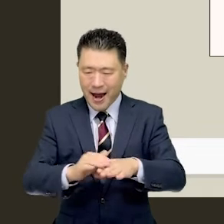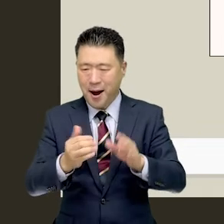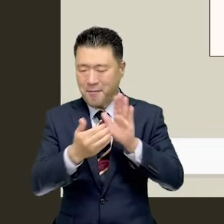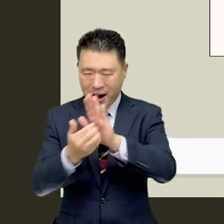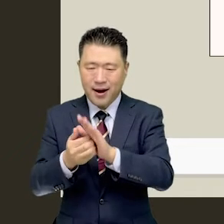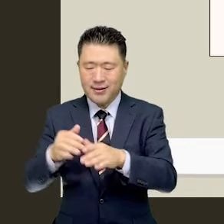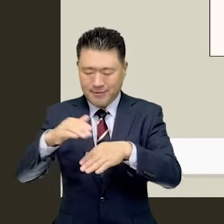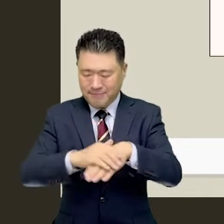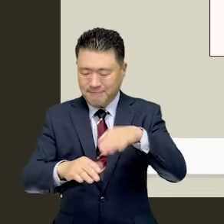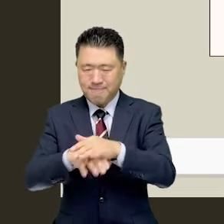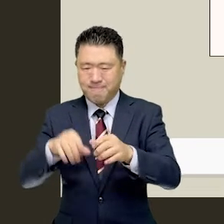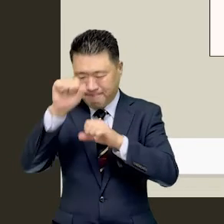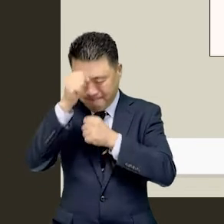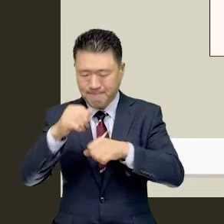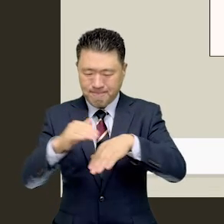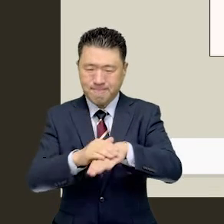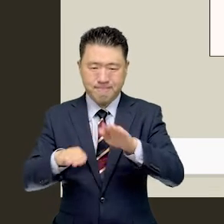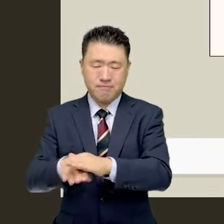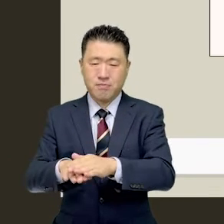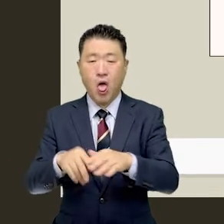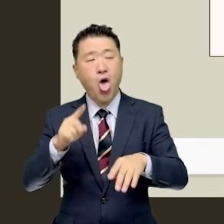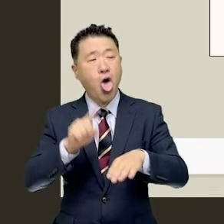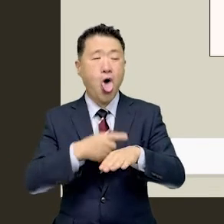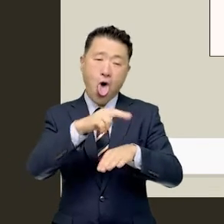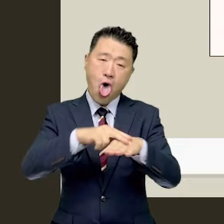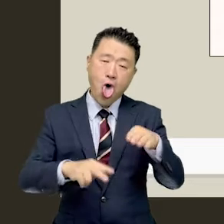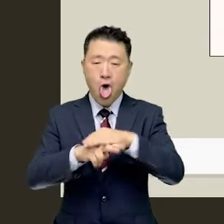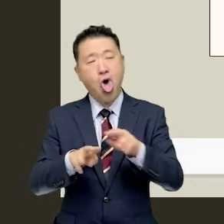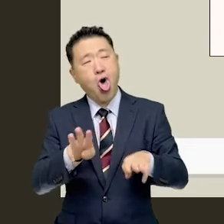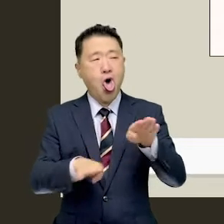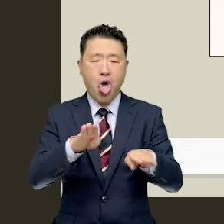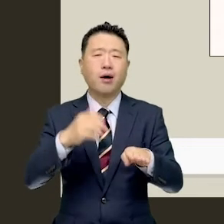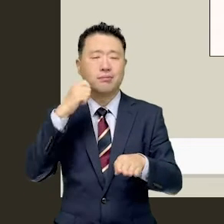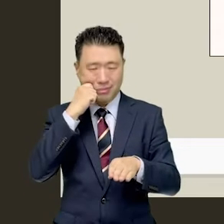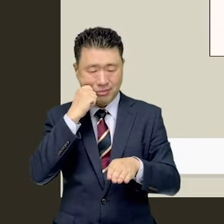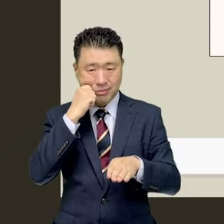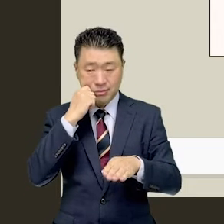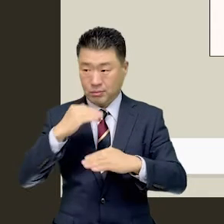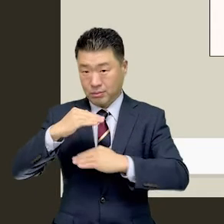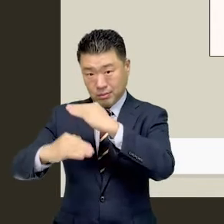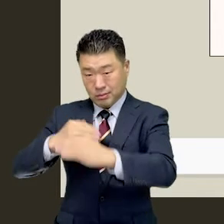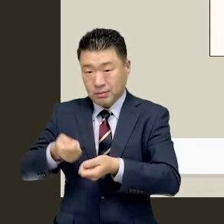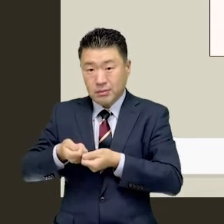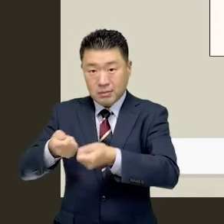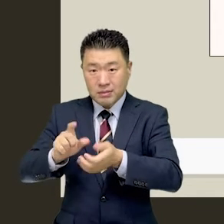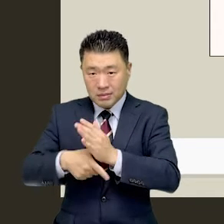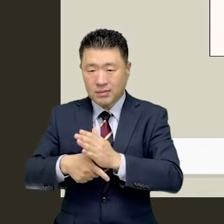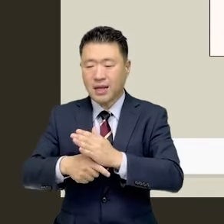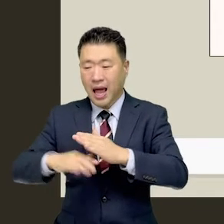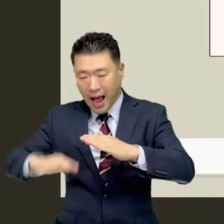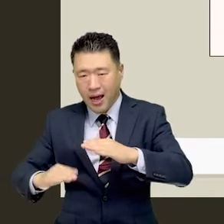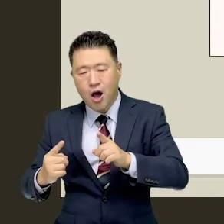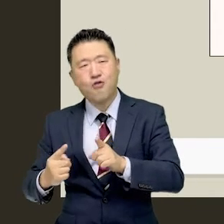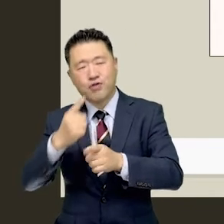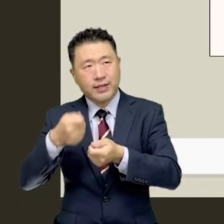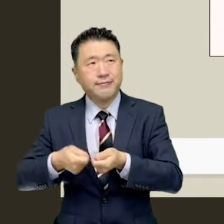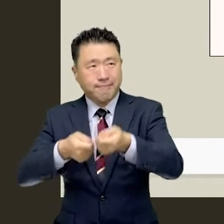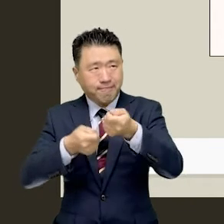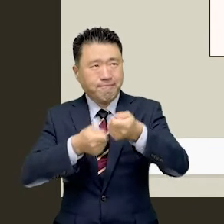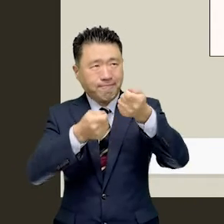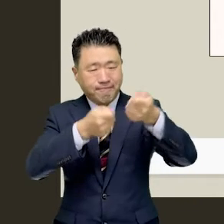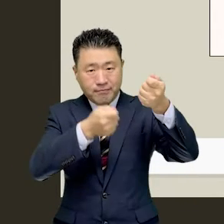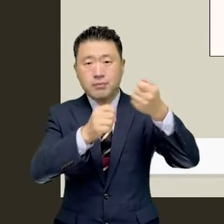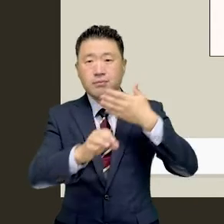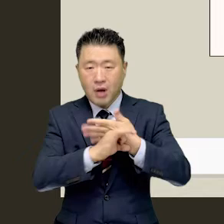슬리퍼를 착용하고 작업하지 말아야 합니다. 계단 청소는 아래에서 위쪽으로 실시해야 넘어짐 사고의